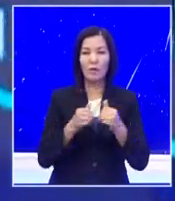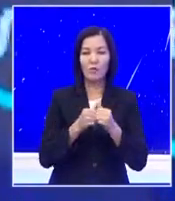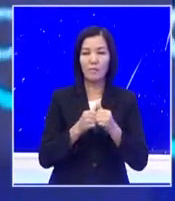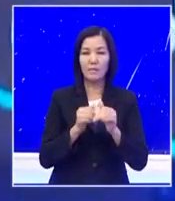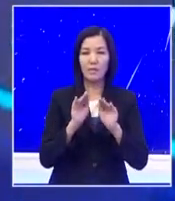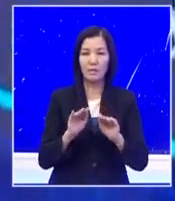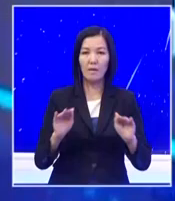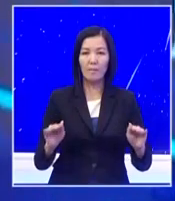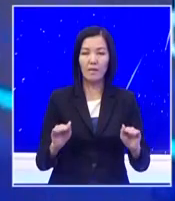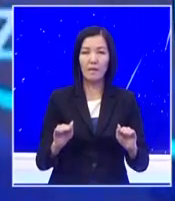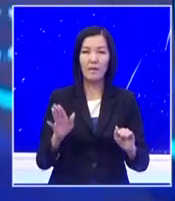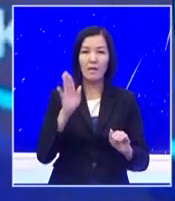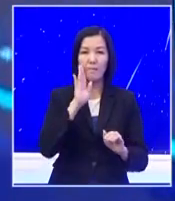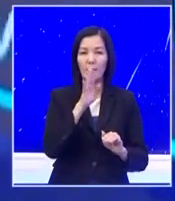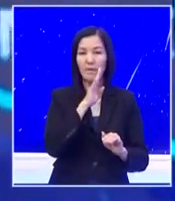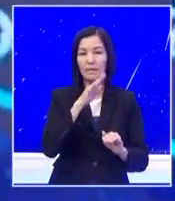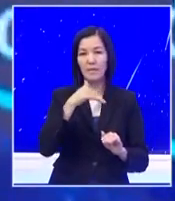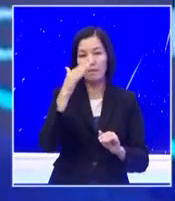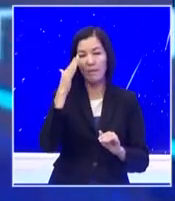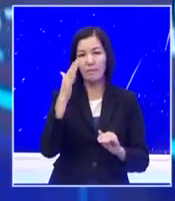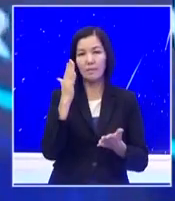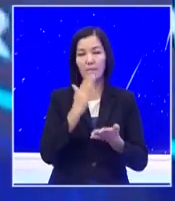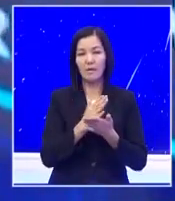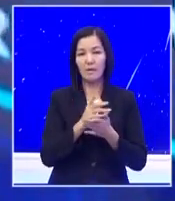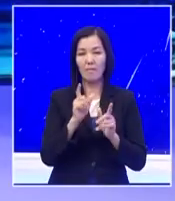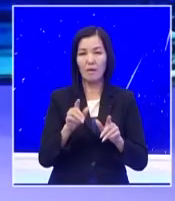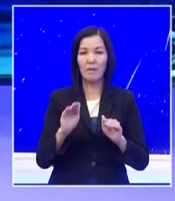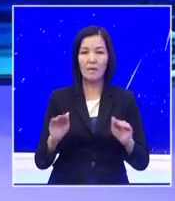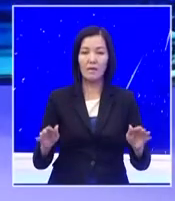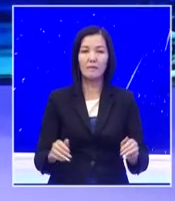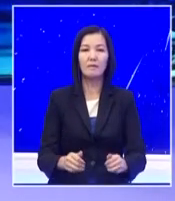шыққан әкесі немесе анасы бар балаларға.